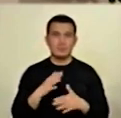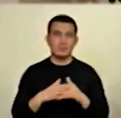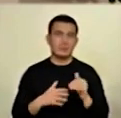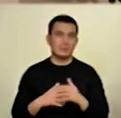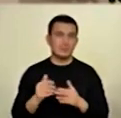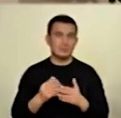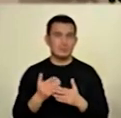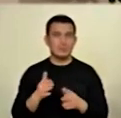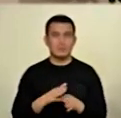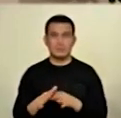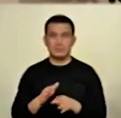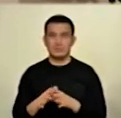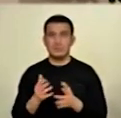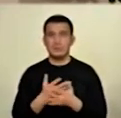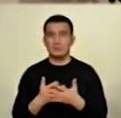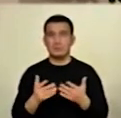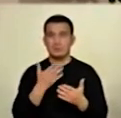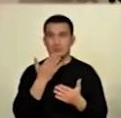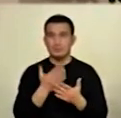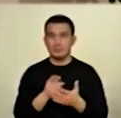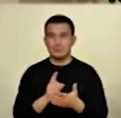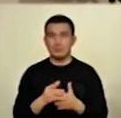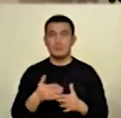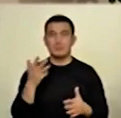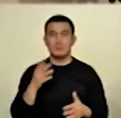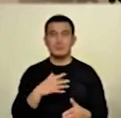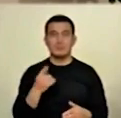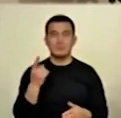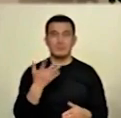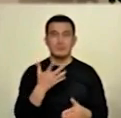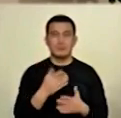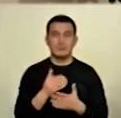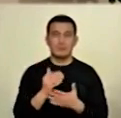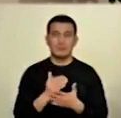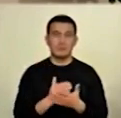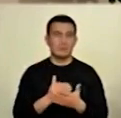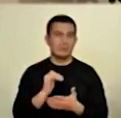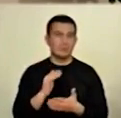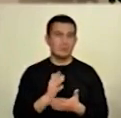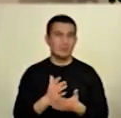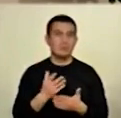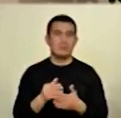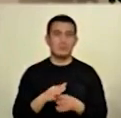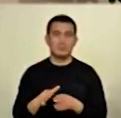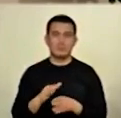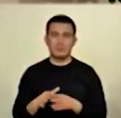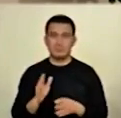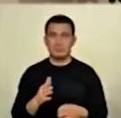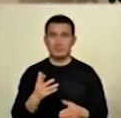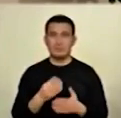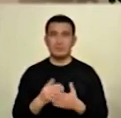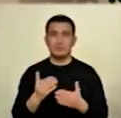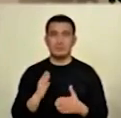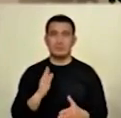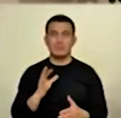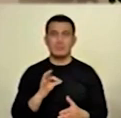darsimiz topshiriqlarini bajarishingiz talab etiladi. Ya'ni yuqorida aytib o'tgan 5 ta topshiriqimizni bajarishingiz kerak va shu asosida demak siz aynan